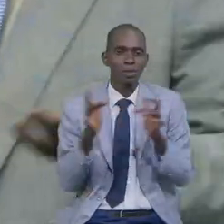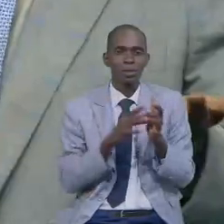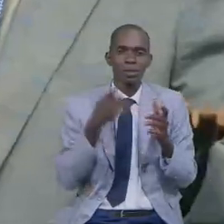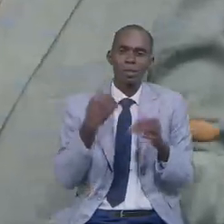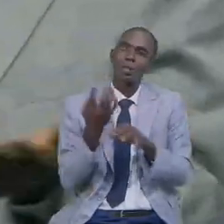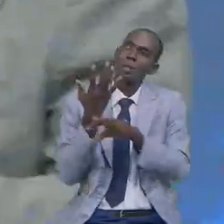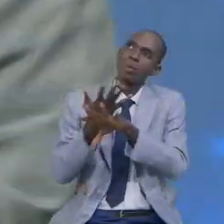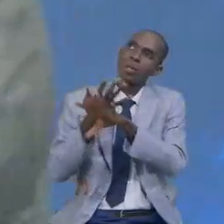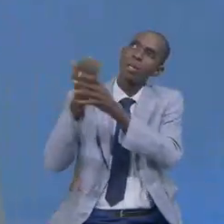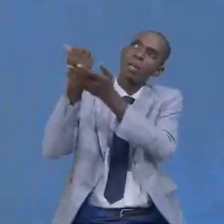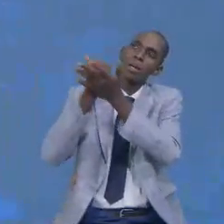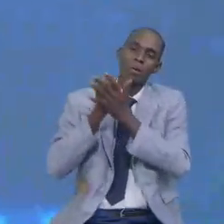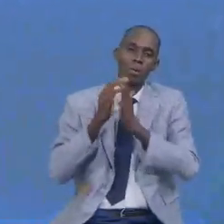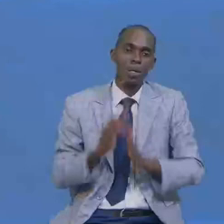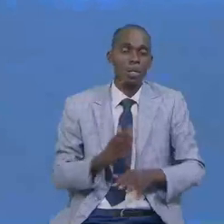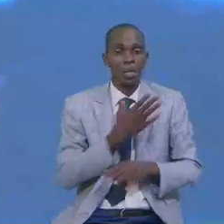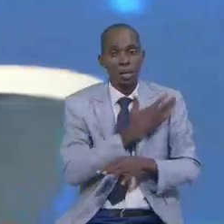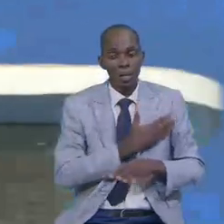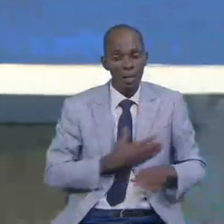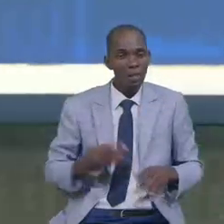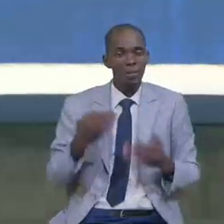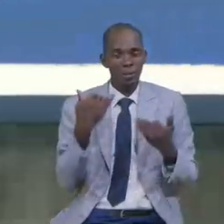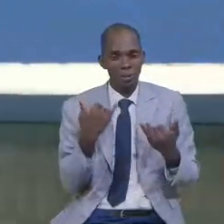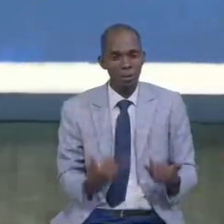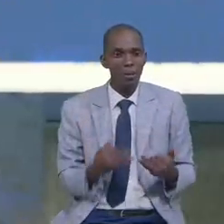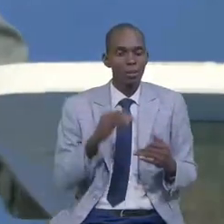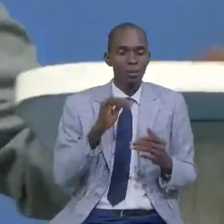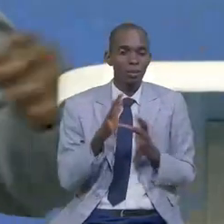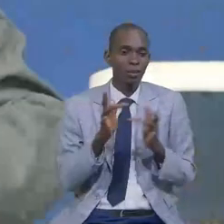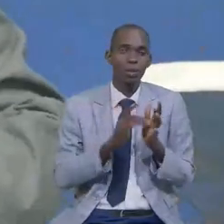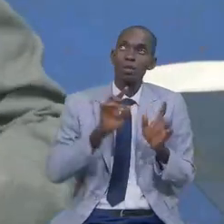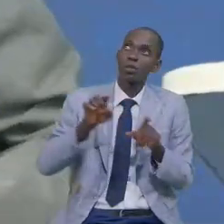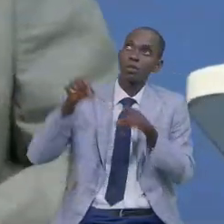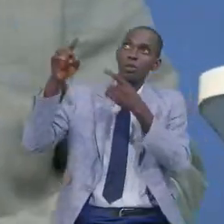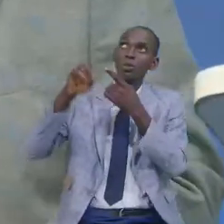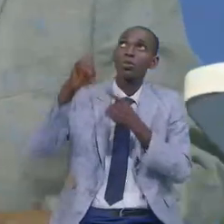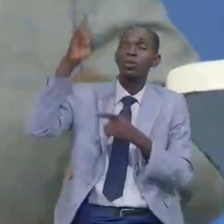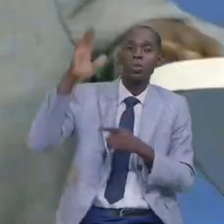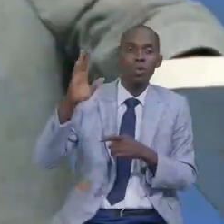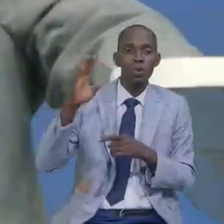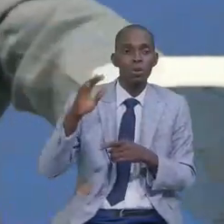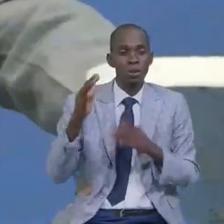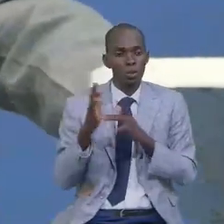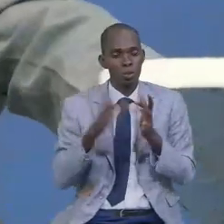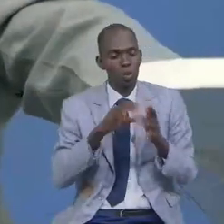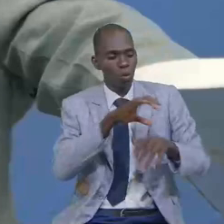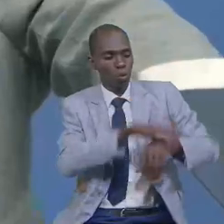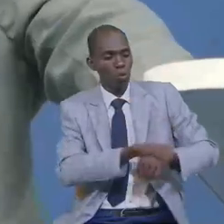et il vient devant le Dieu Tout-Puissant, il tient ta main et dit, Père,